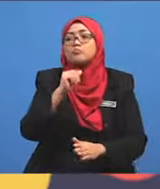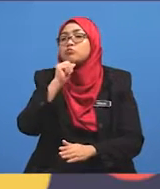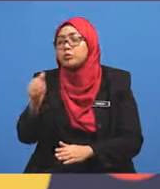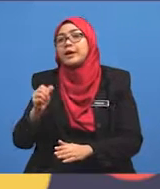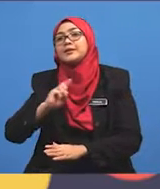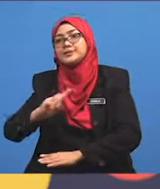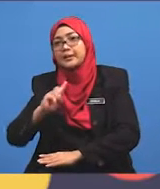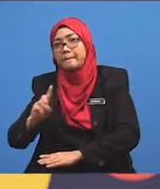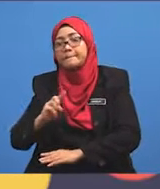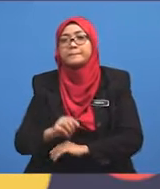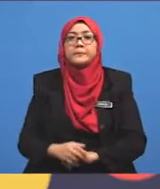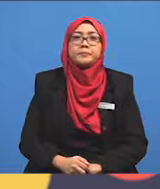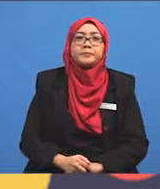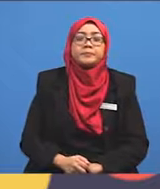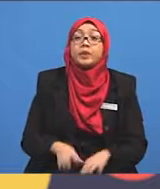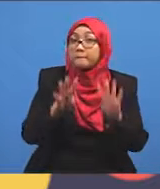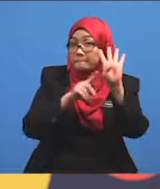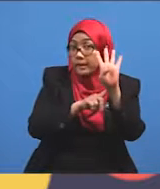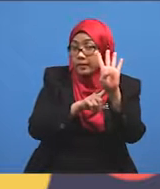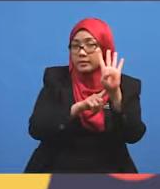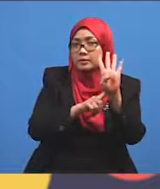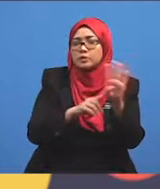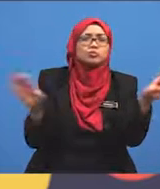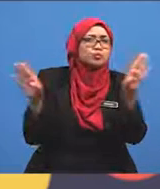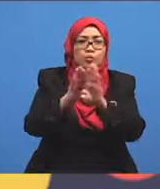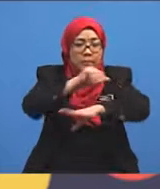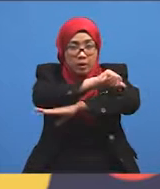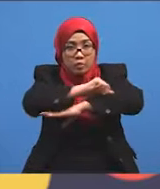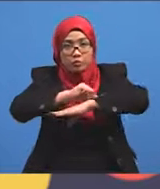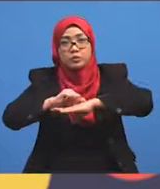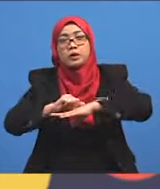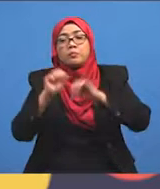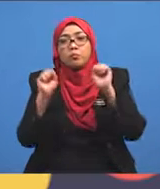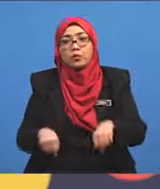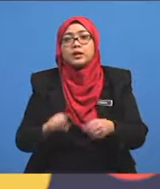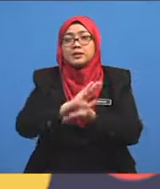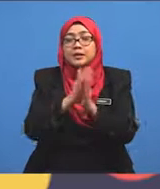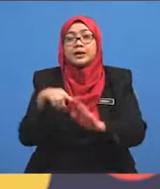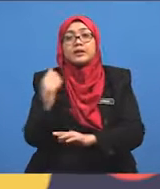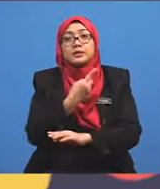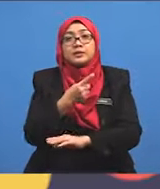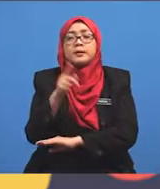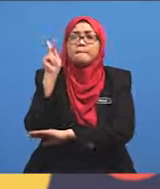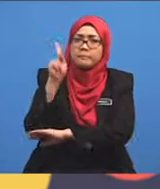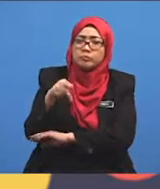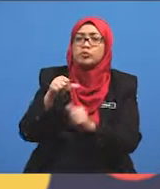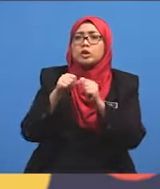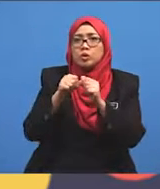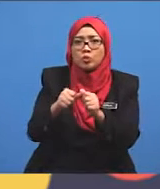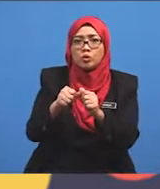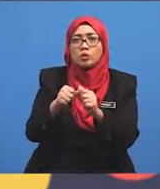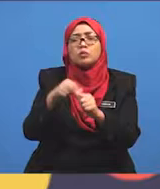Yang keempat, menutup aurat menggambarkan umat Islam yang patuh dan taat kepada perintah Allah Subhanahu Wa Taala dan